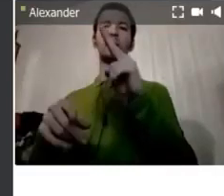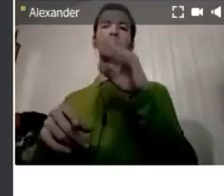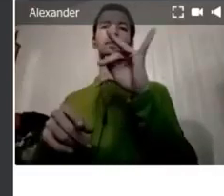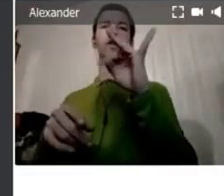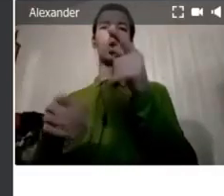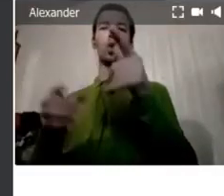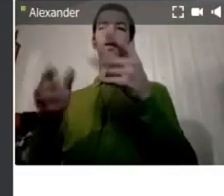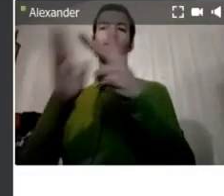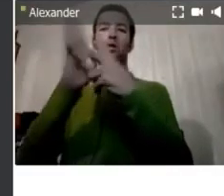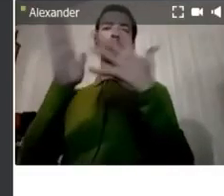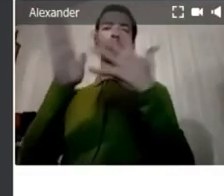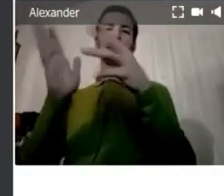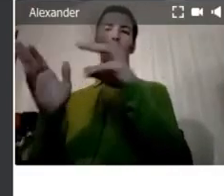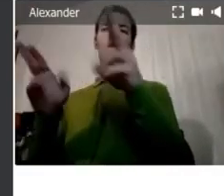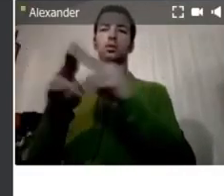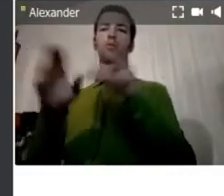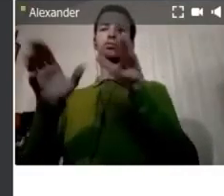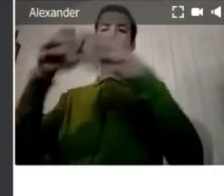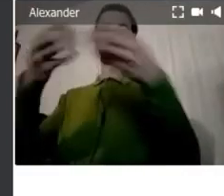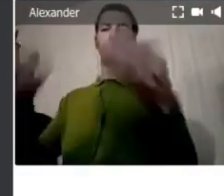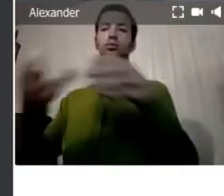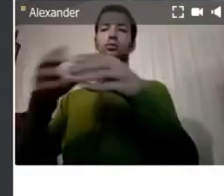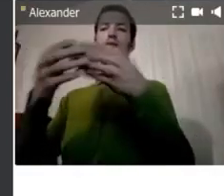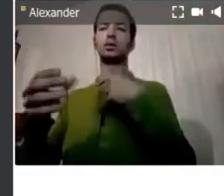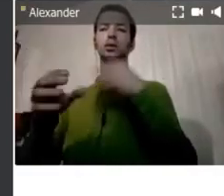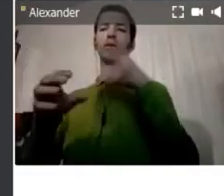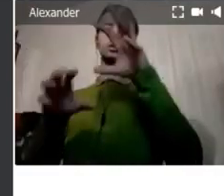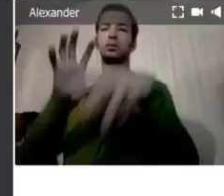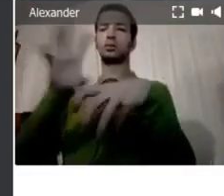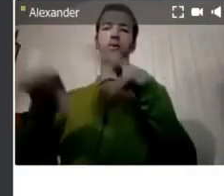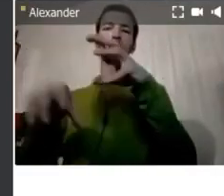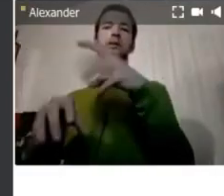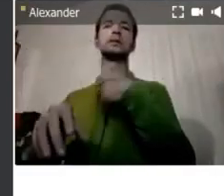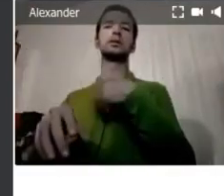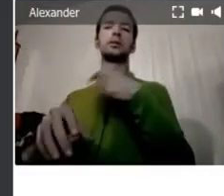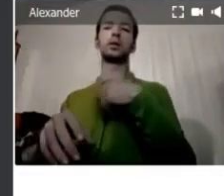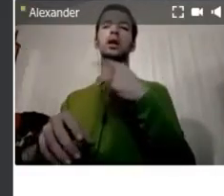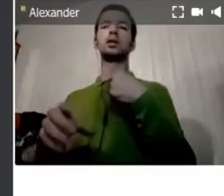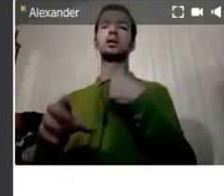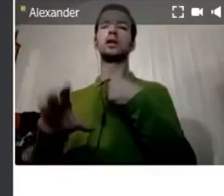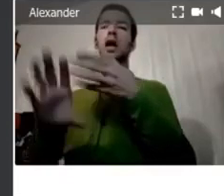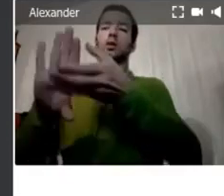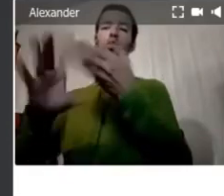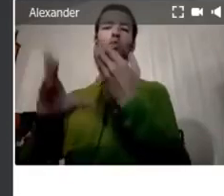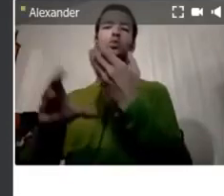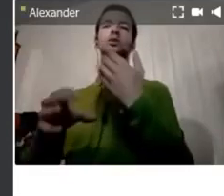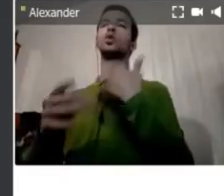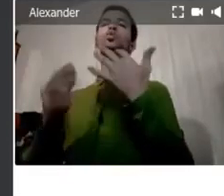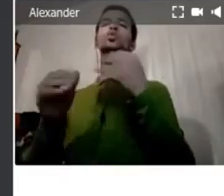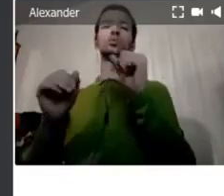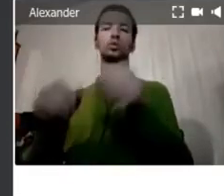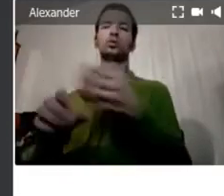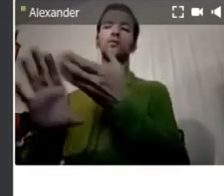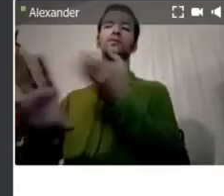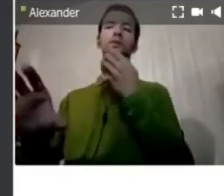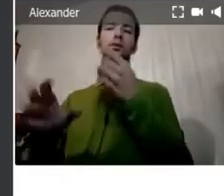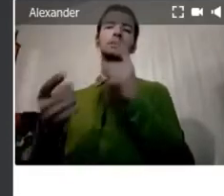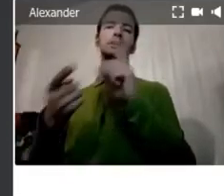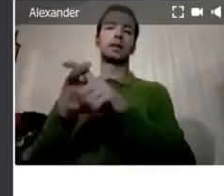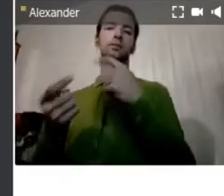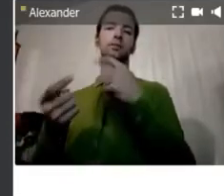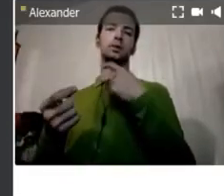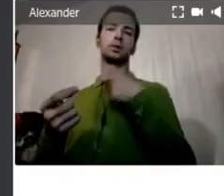Ну, это ваше право, то есть здесь уже смотрите сами, то есть время пока еще есть.